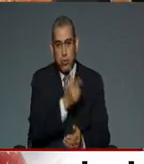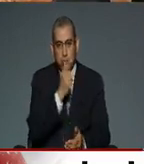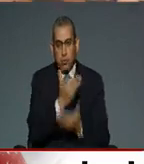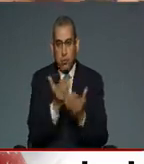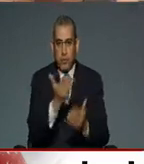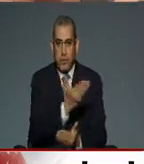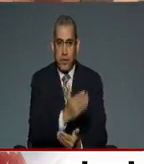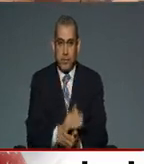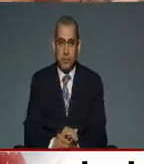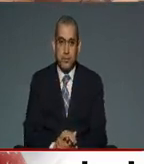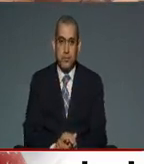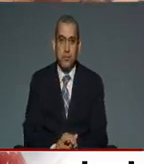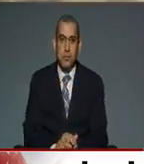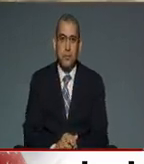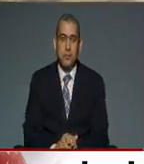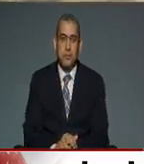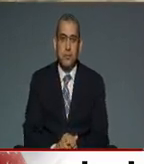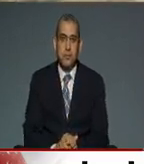ال